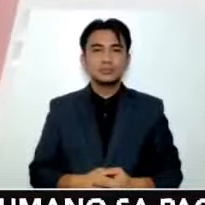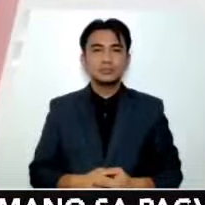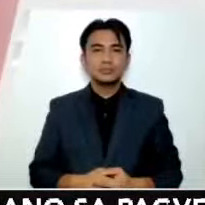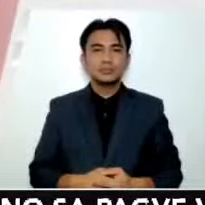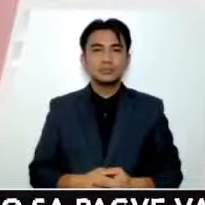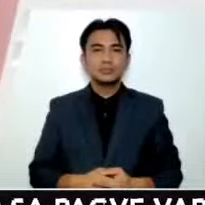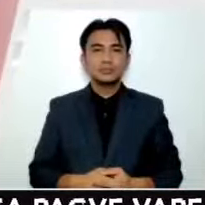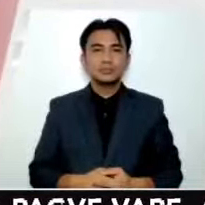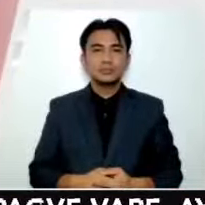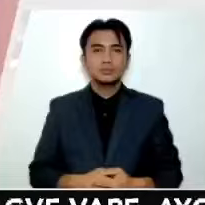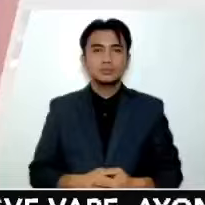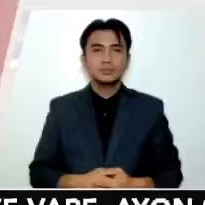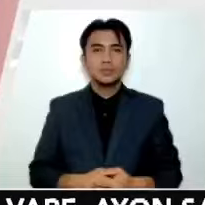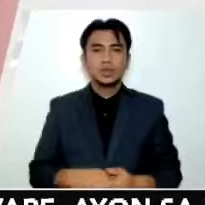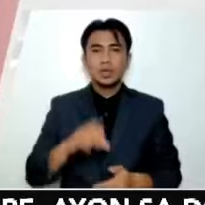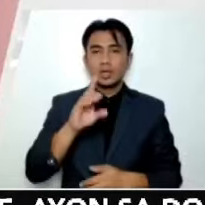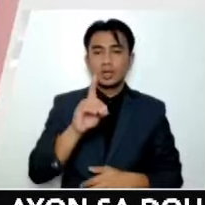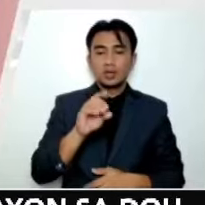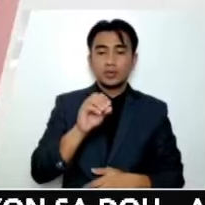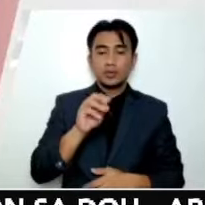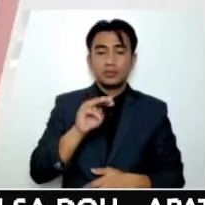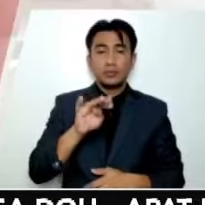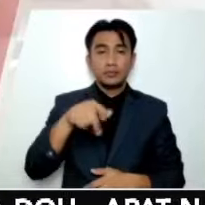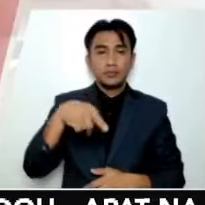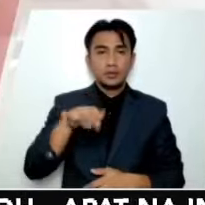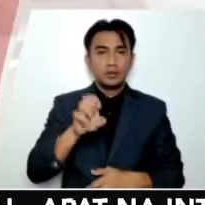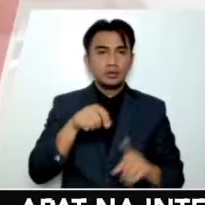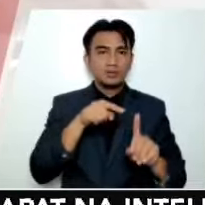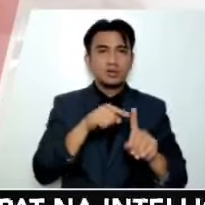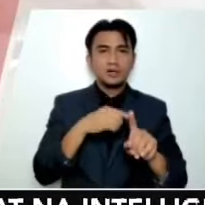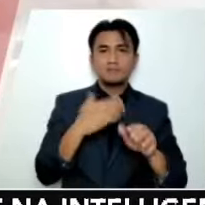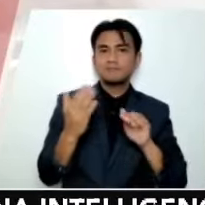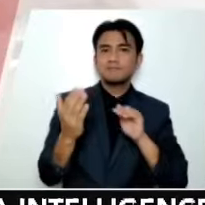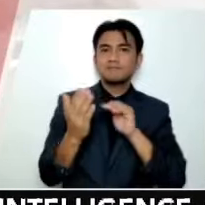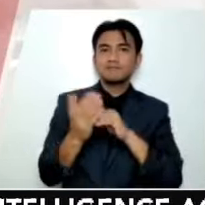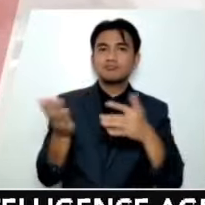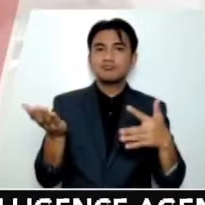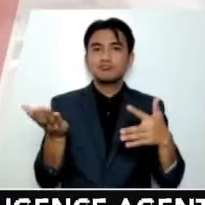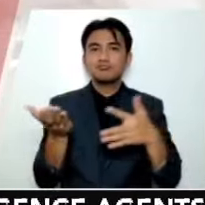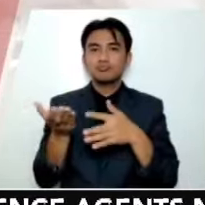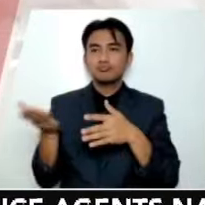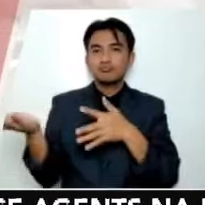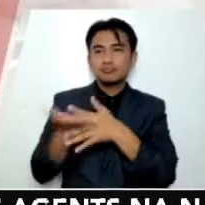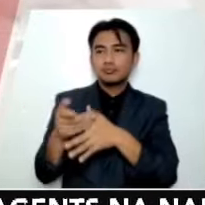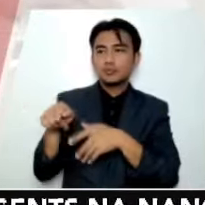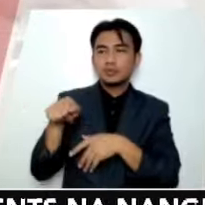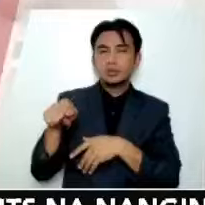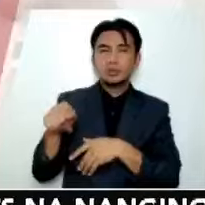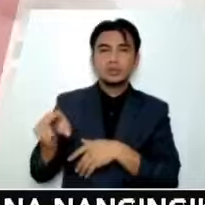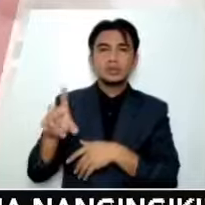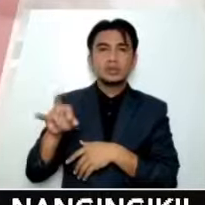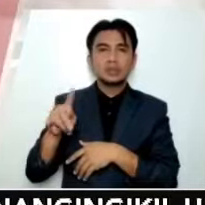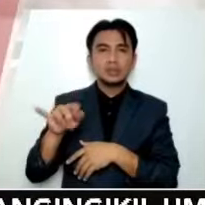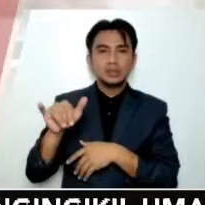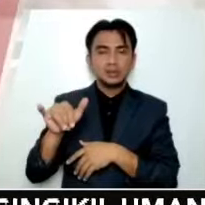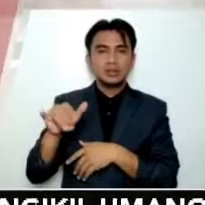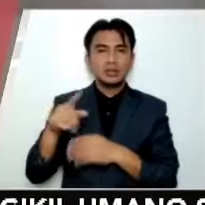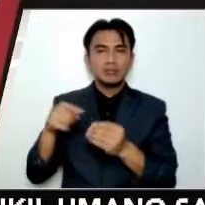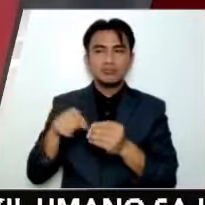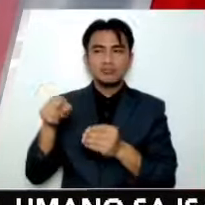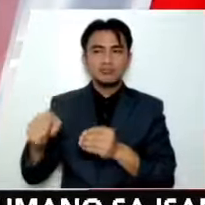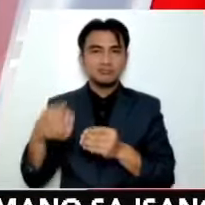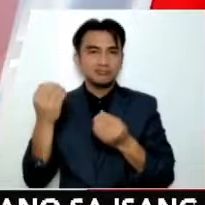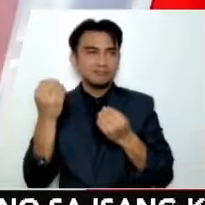Dominic Roque, naghain ng reklamong cyber libel laban kay Christopher Min kaugnay ng mga umano'y malisyosong pahayag ng host laban sa